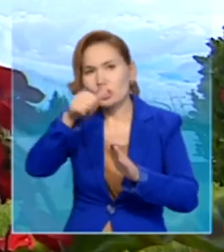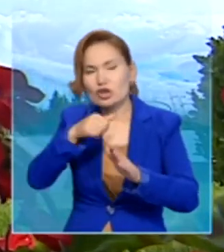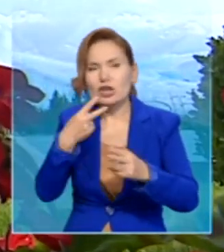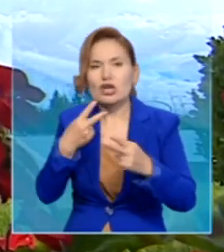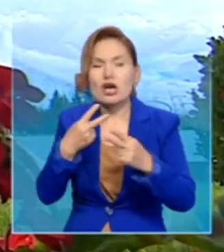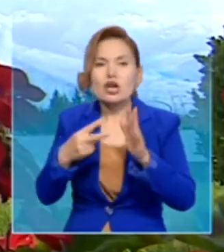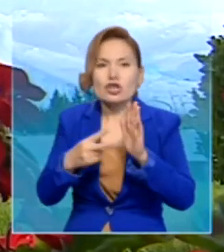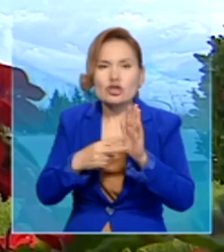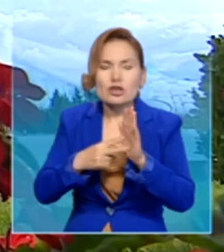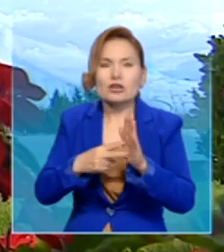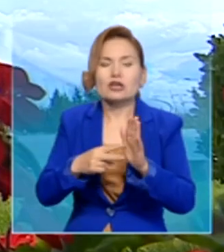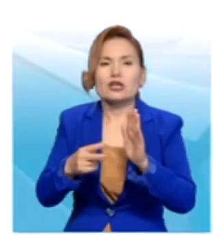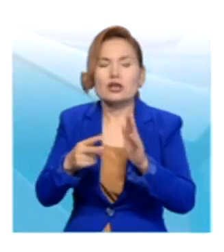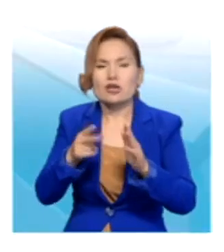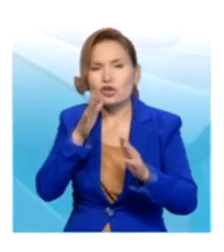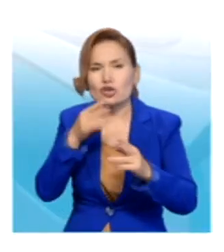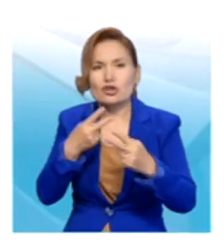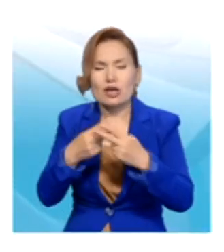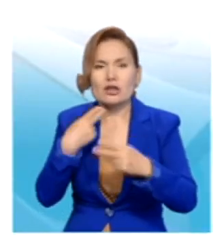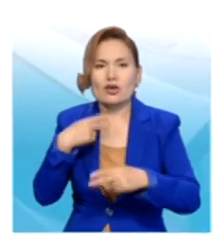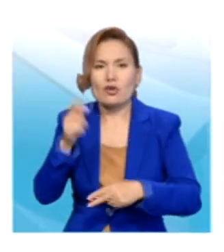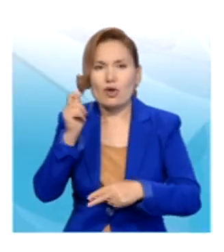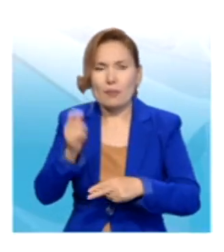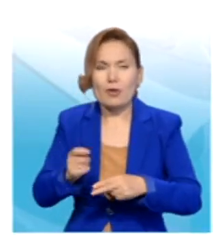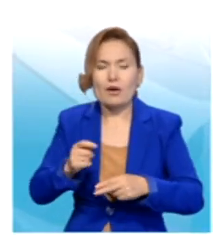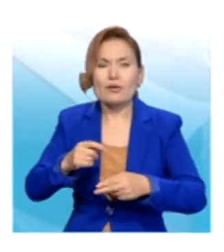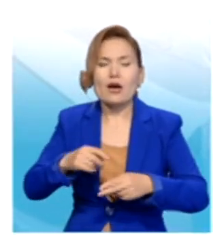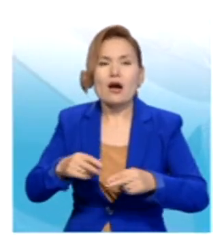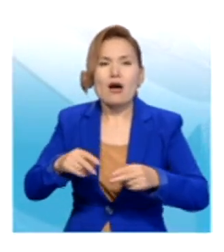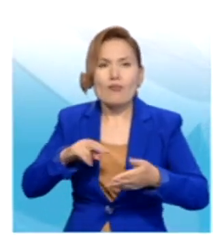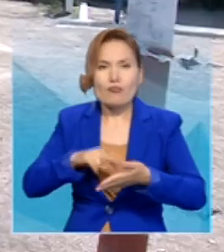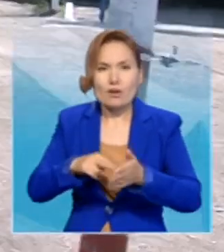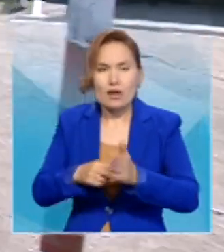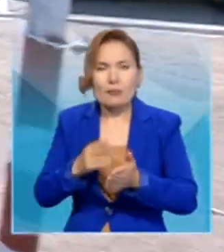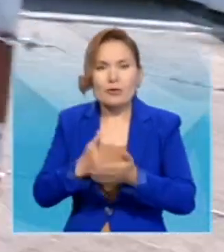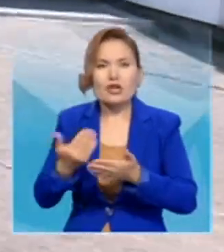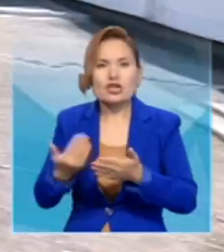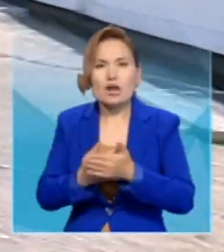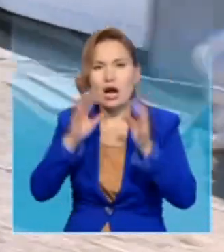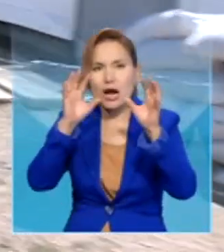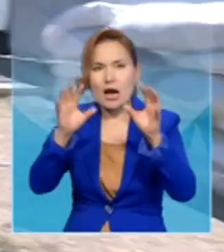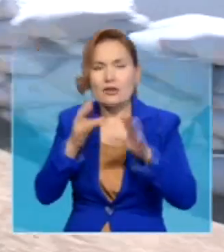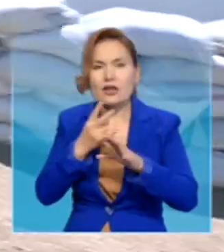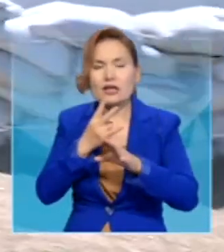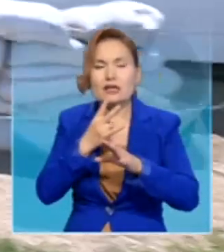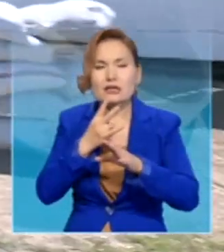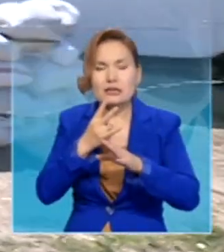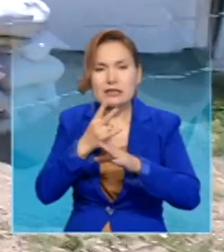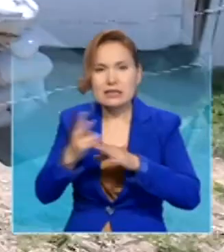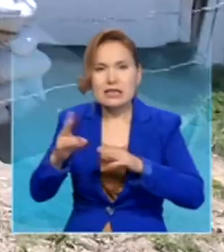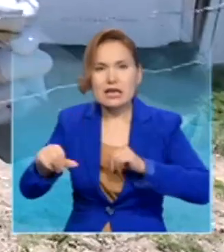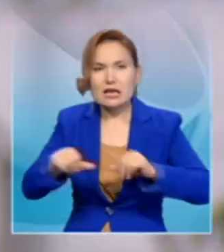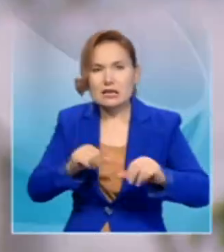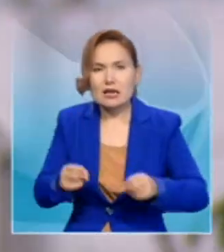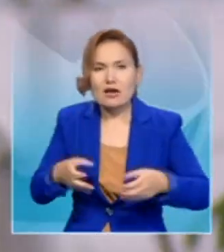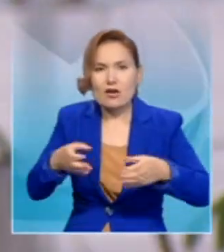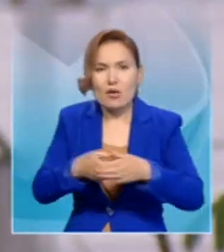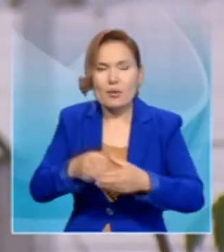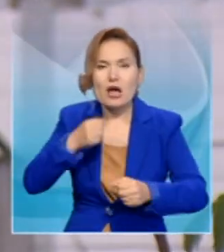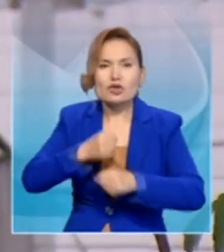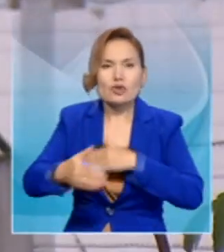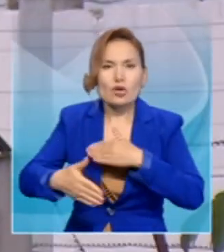бас бостандығынан айыру жазасы көзделген. Сонымен қатар жаңа заң терроризмді қолдау мен қаржыландыруға байланысты жазаны